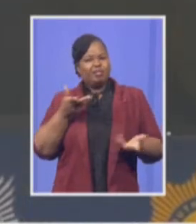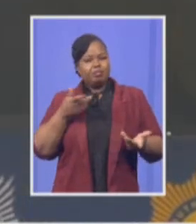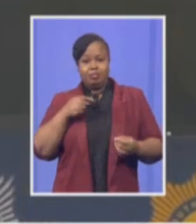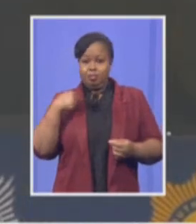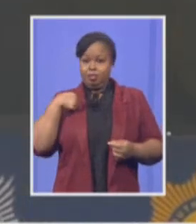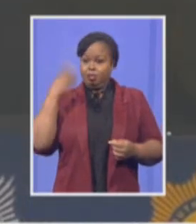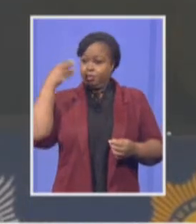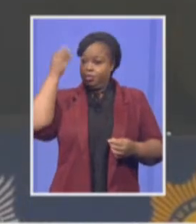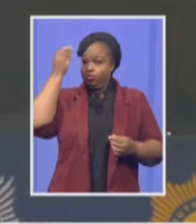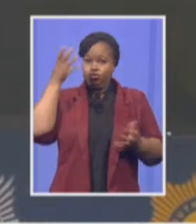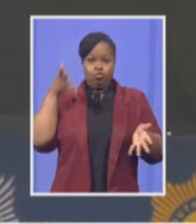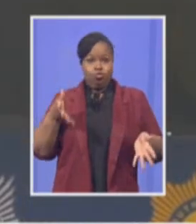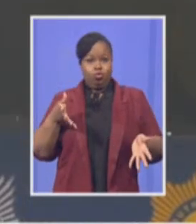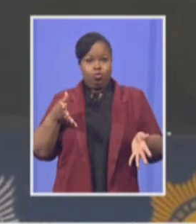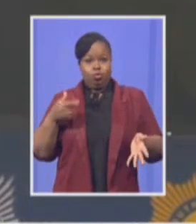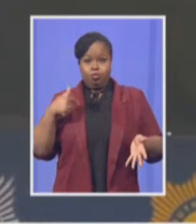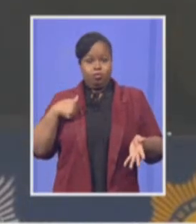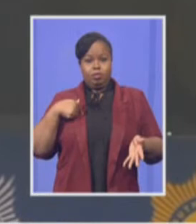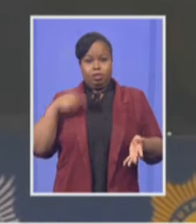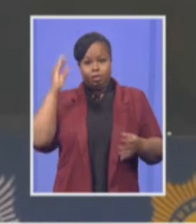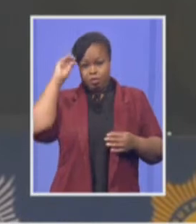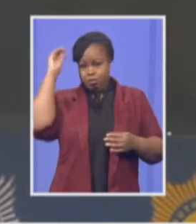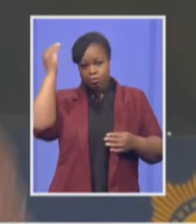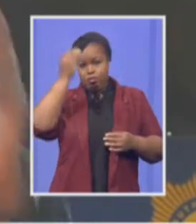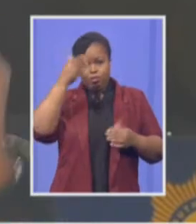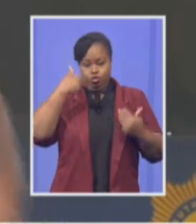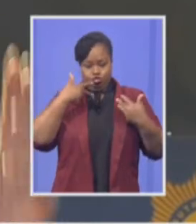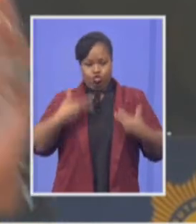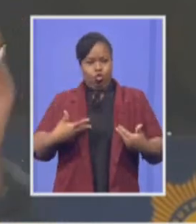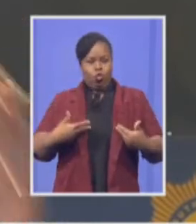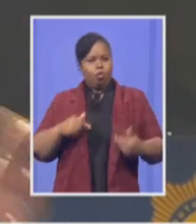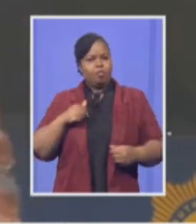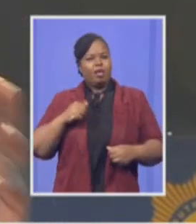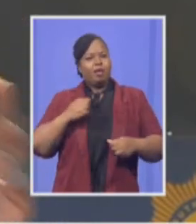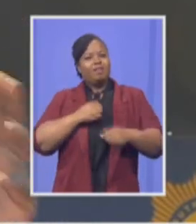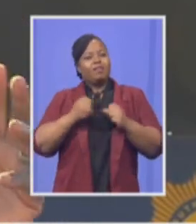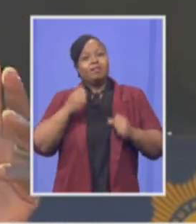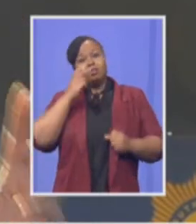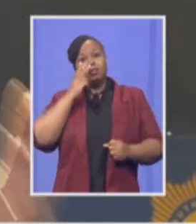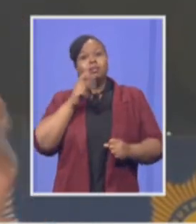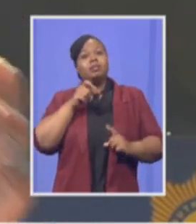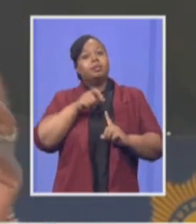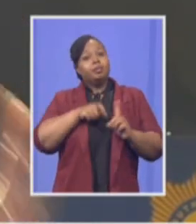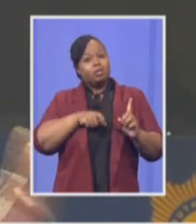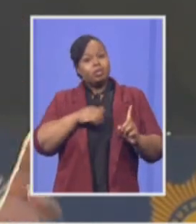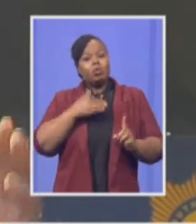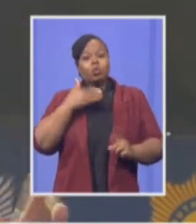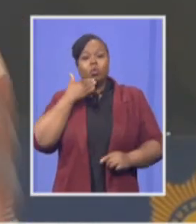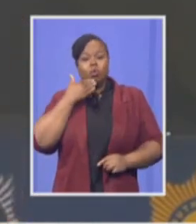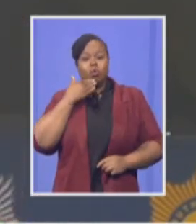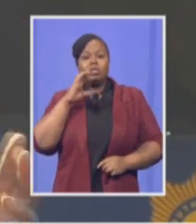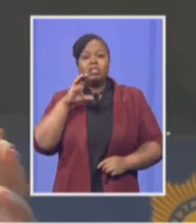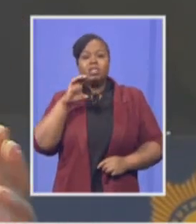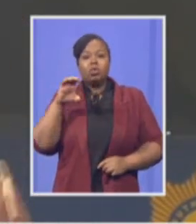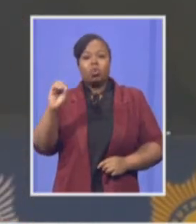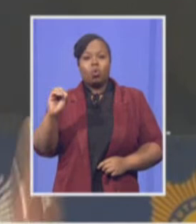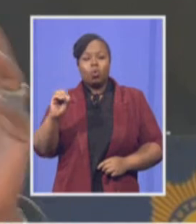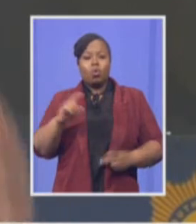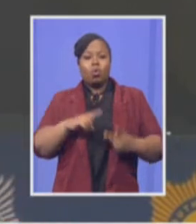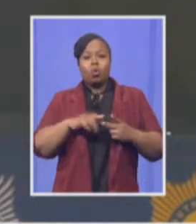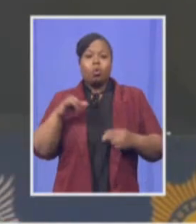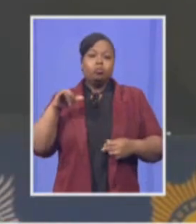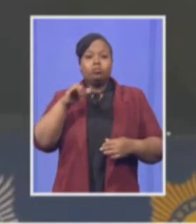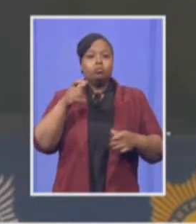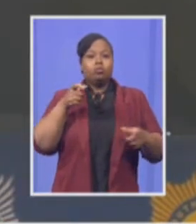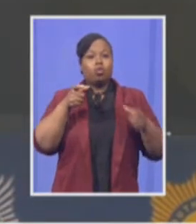nje ngubheko kwakho wakwacela angaze ngimbone umuntu oyi-CEO noma oyi-pilot noma